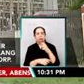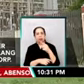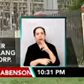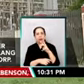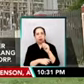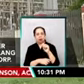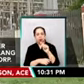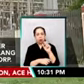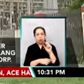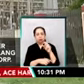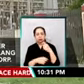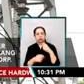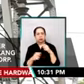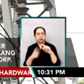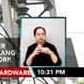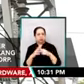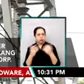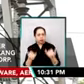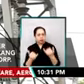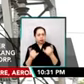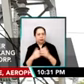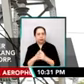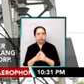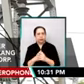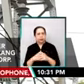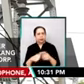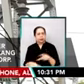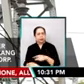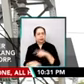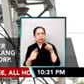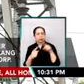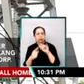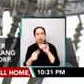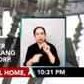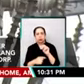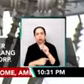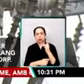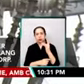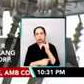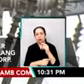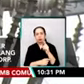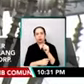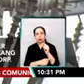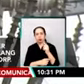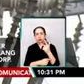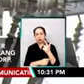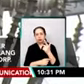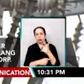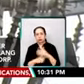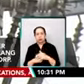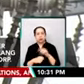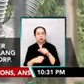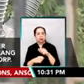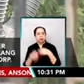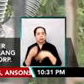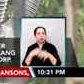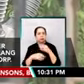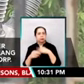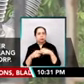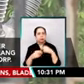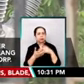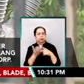capacity simula ngayong araw. Tatagal ito hanggang January 25, 2023. Ito ang papalit sa bahagi ng